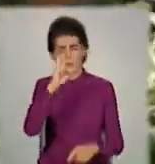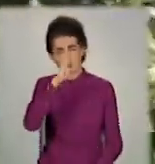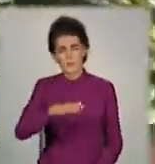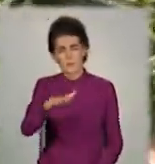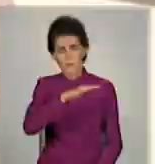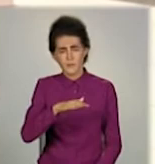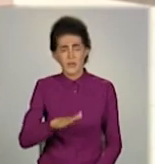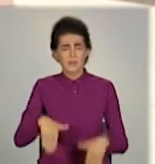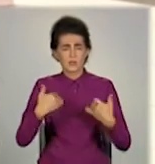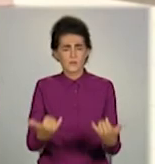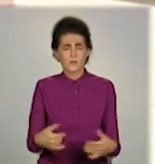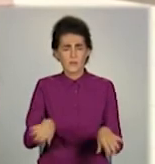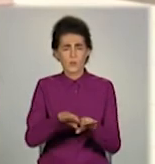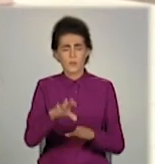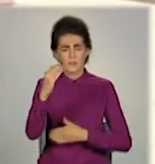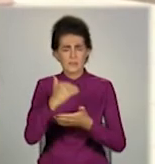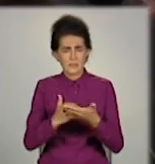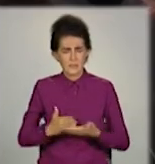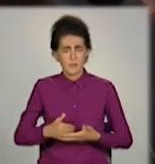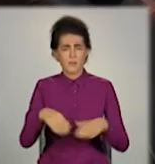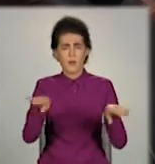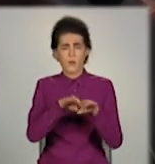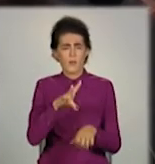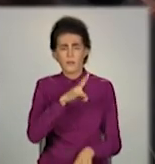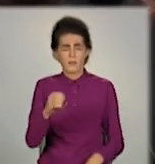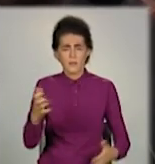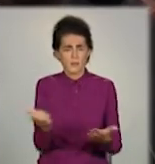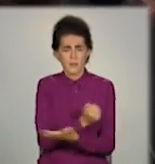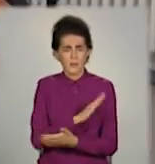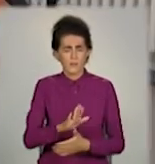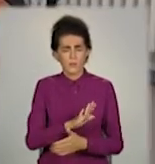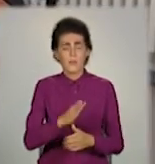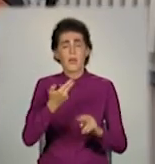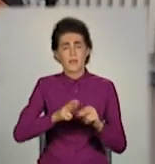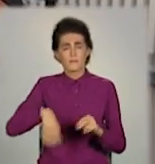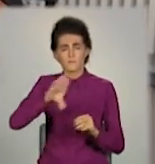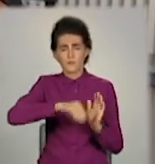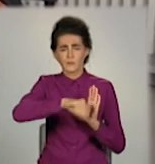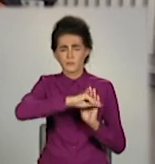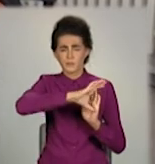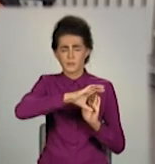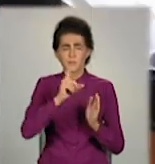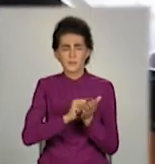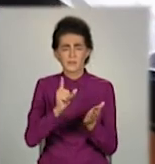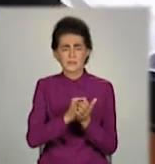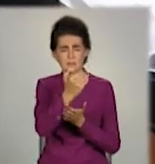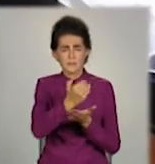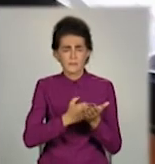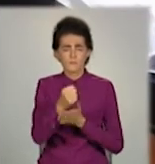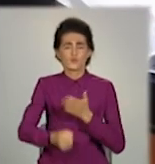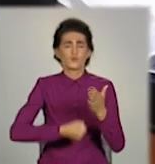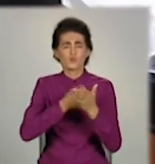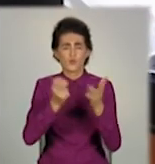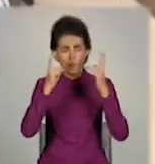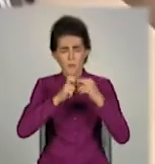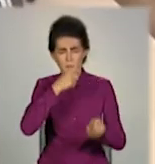Нинішня солідарна система з такою різницею не впорається. Законопроєкт про впровадження накопичувальної пенсійної системи ще доопрацьовують.